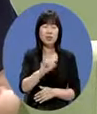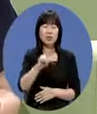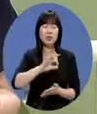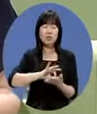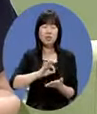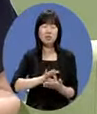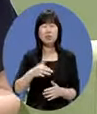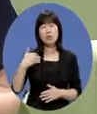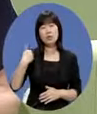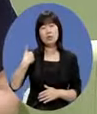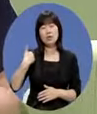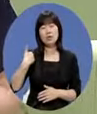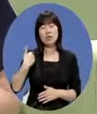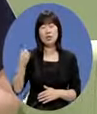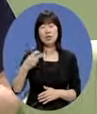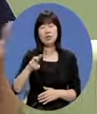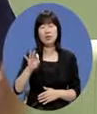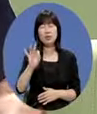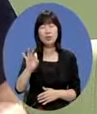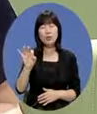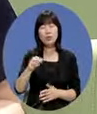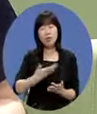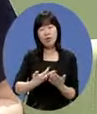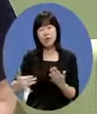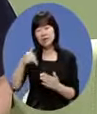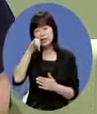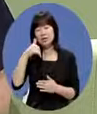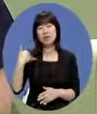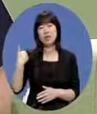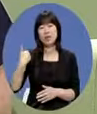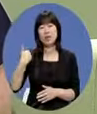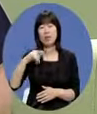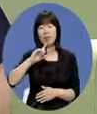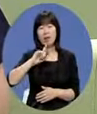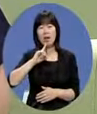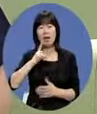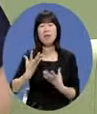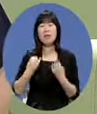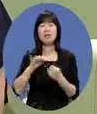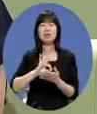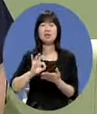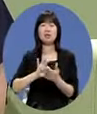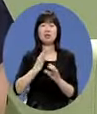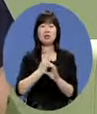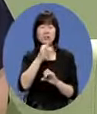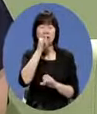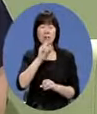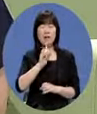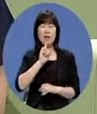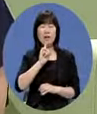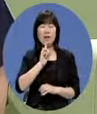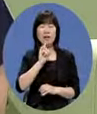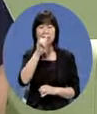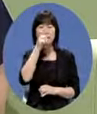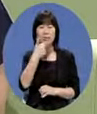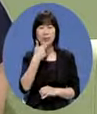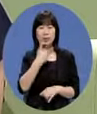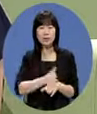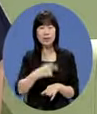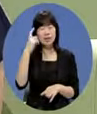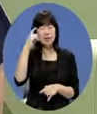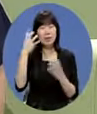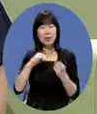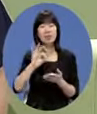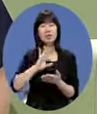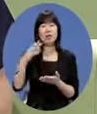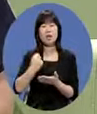어디에 쓰는지 모르겠다. 그리고 이 돈이 어디로 흘러가는지 모르겠다. 이런 얘기를 사실 굉장히 많이 하시거든요. 말을 하든 안 하든 네. 생각을 많이